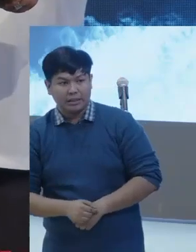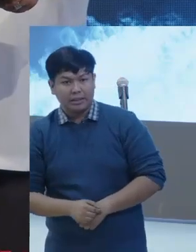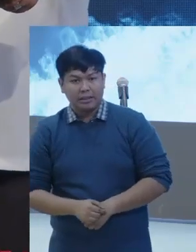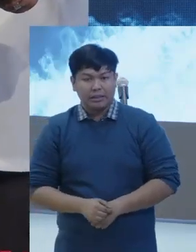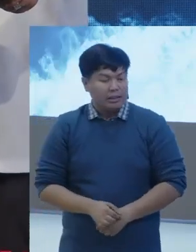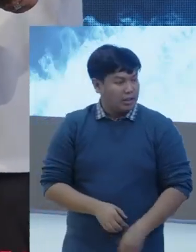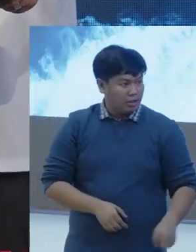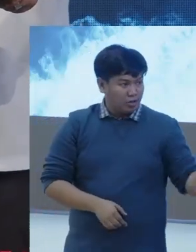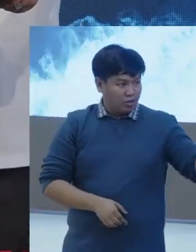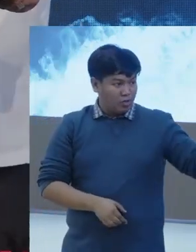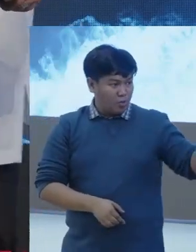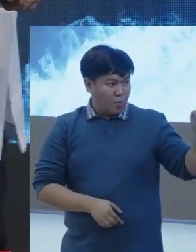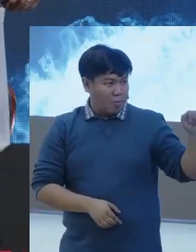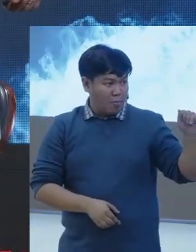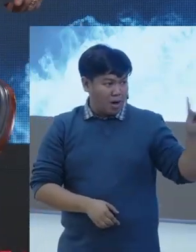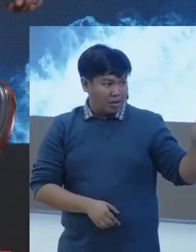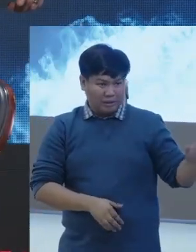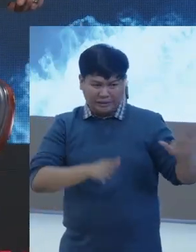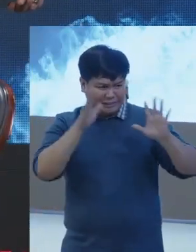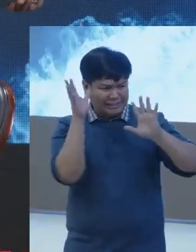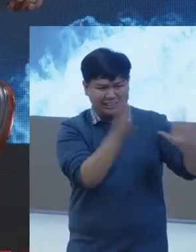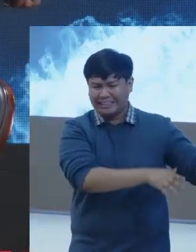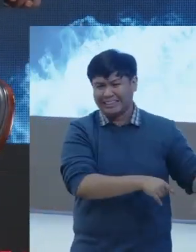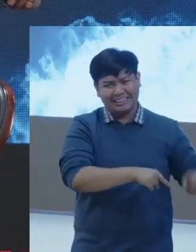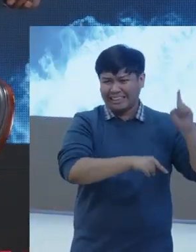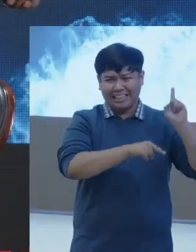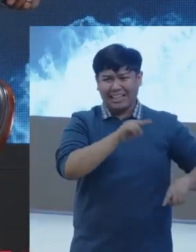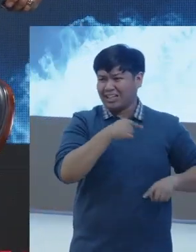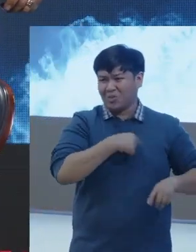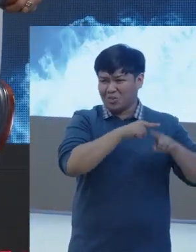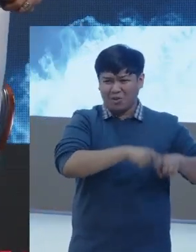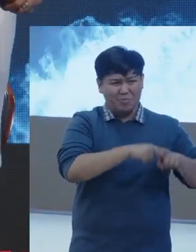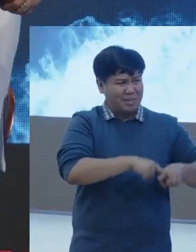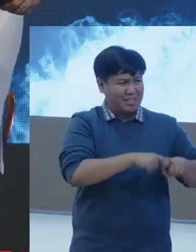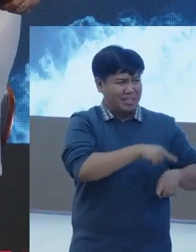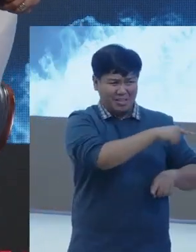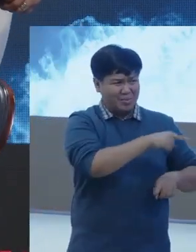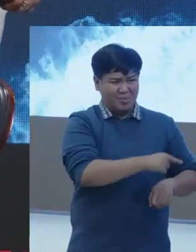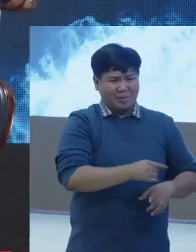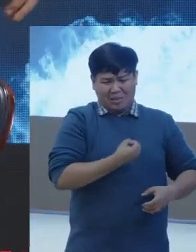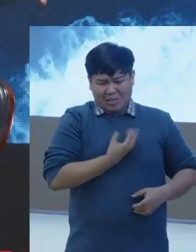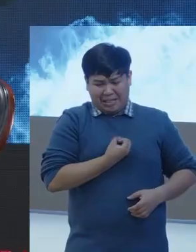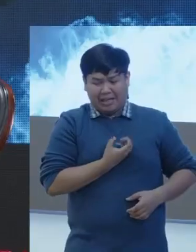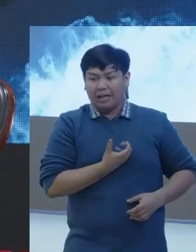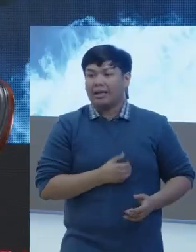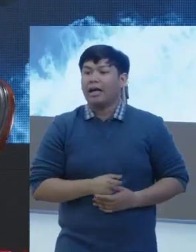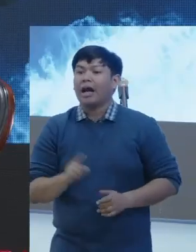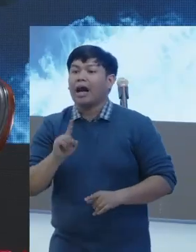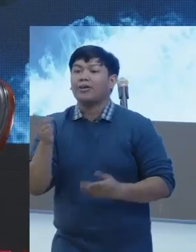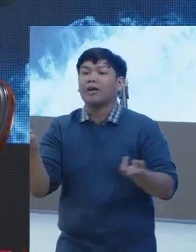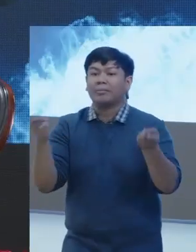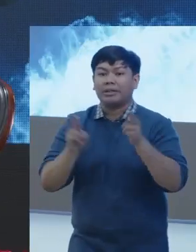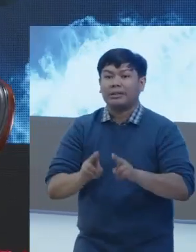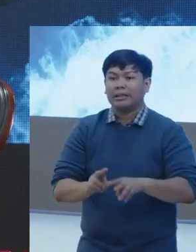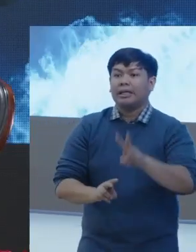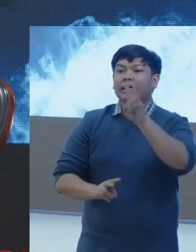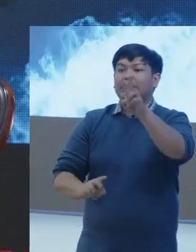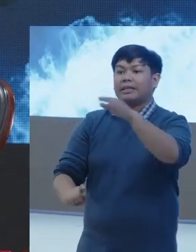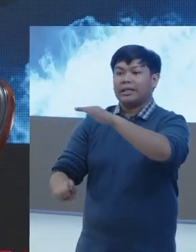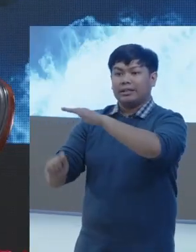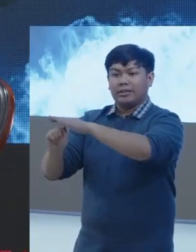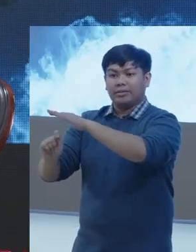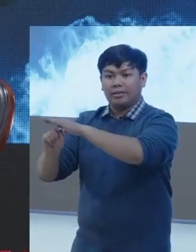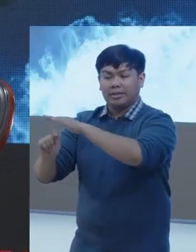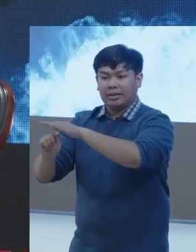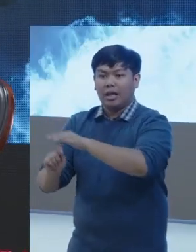si John Mark, ha? Dahil hindi siya maaasahan, hindi siya magagamit. Sabi niya sa 2 Timothy 4:11, Luke